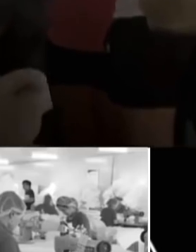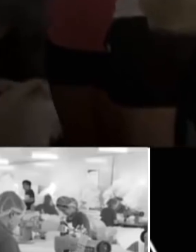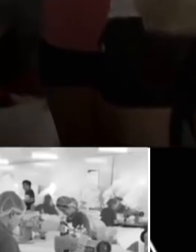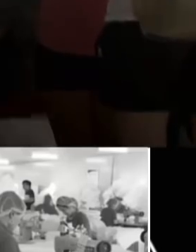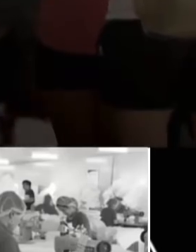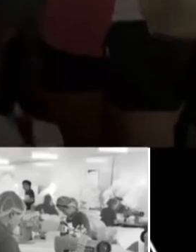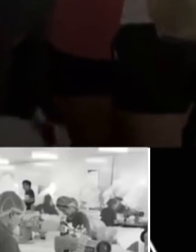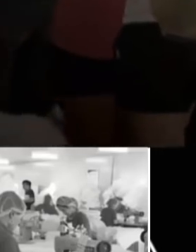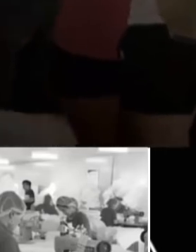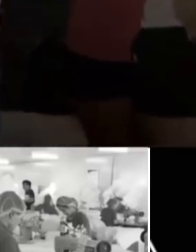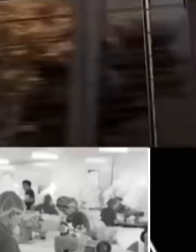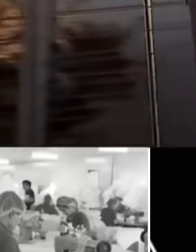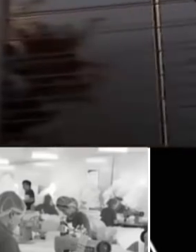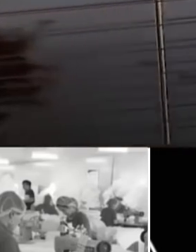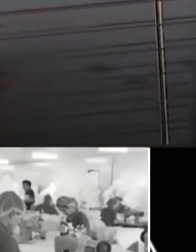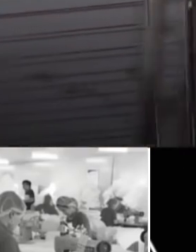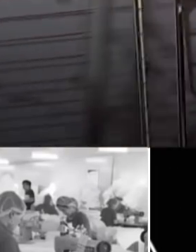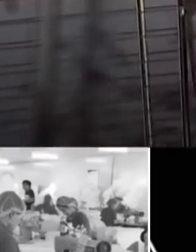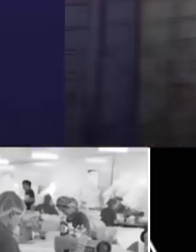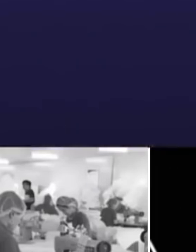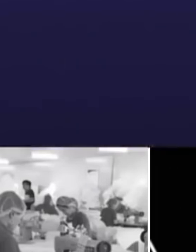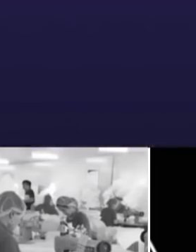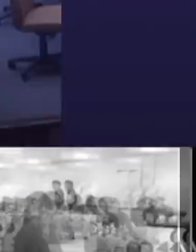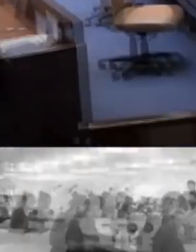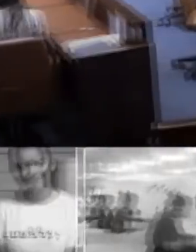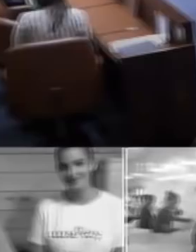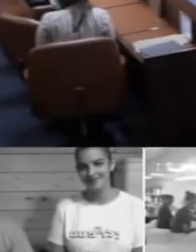ישראל רחוקה מחיסון עדר. מיד הפרטים.